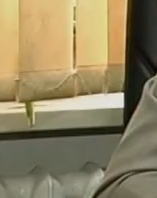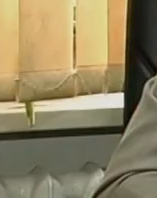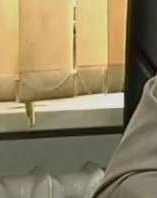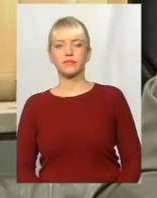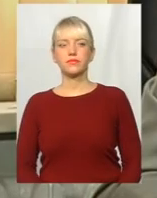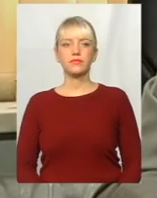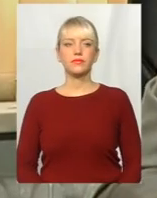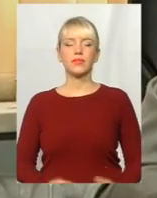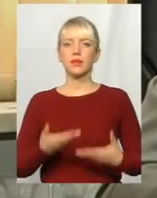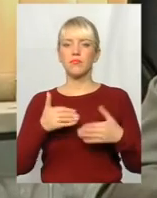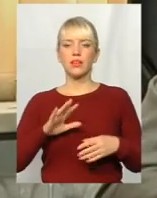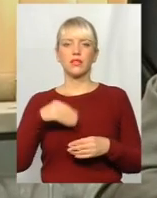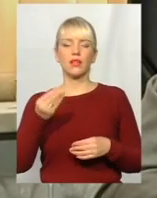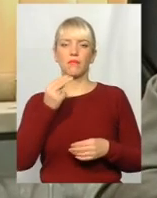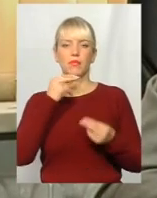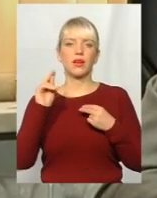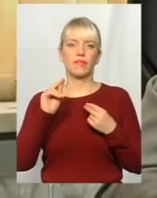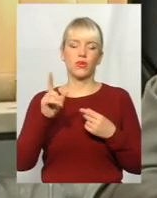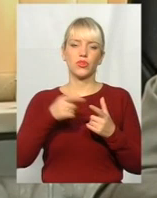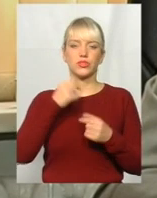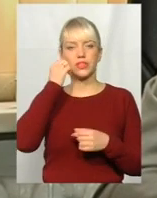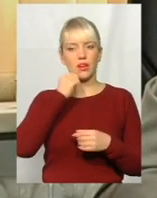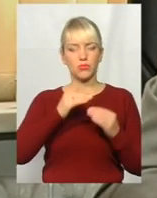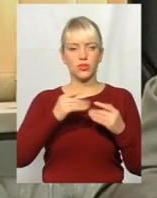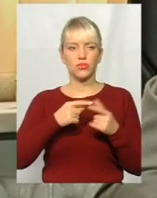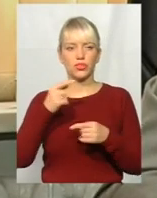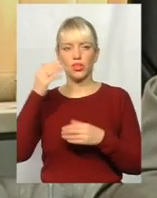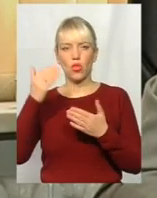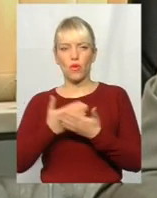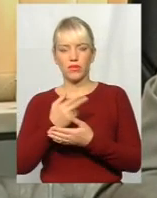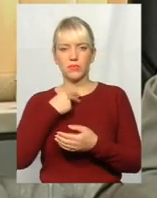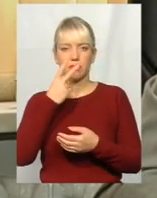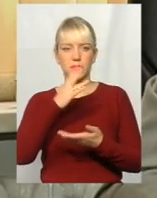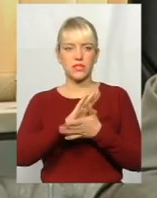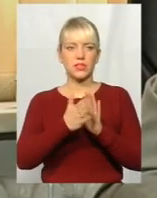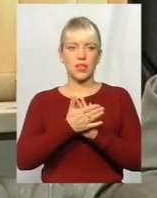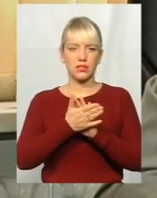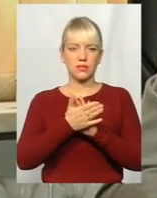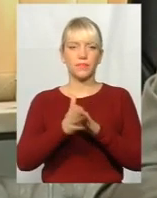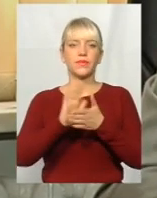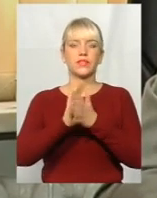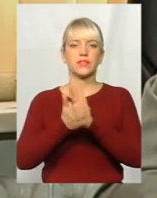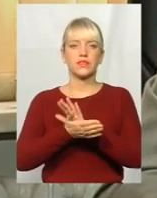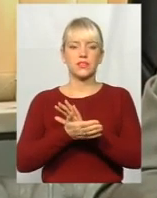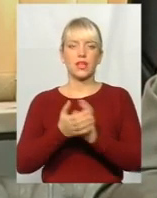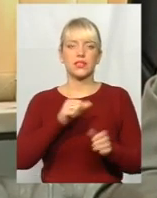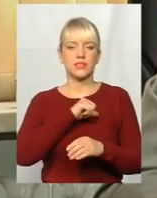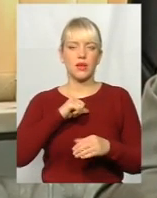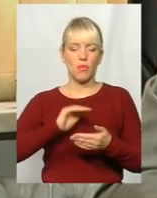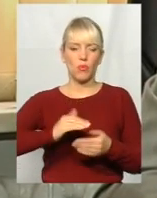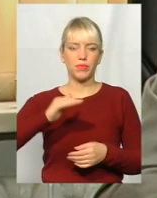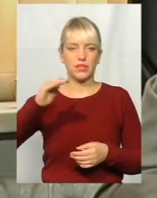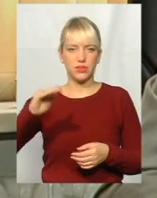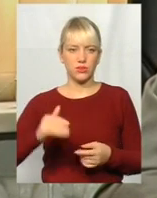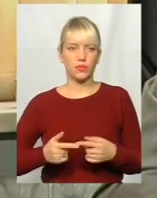Ми не віддаємо перевагу там, чи старий будинок, чи новий. Ми дивимося стан, перший стан самого під'їзду, наскільки